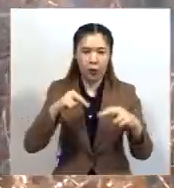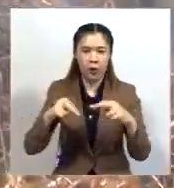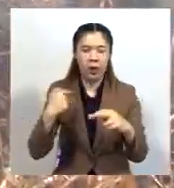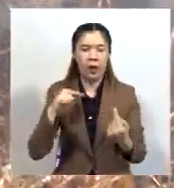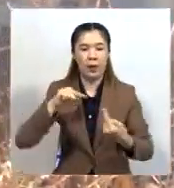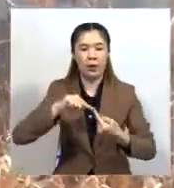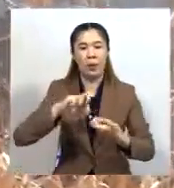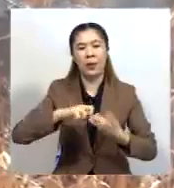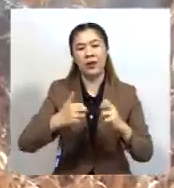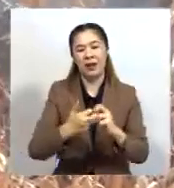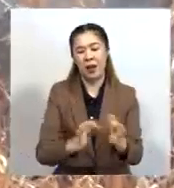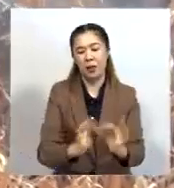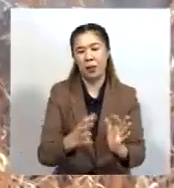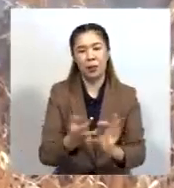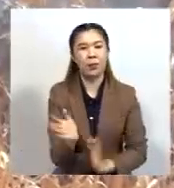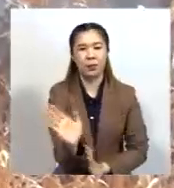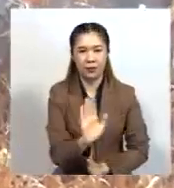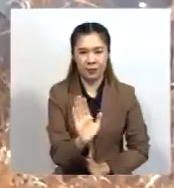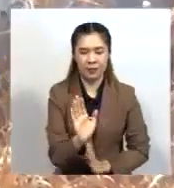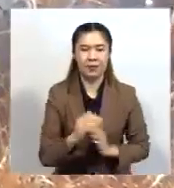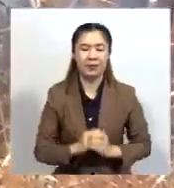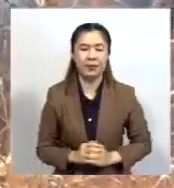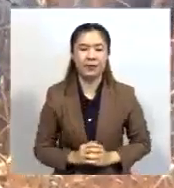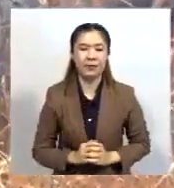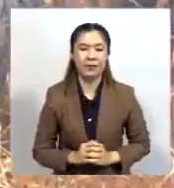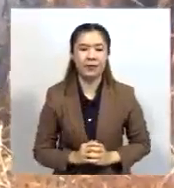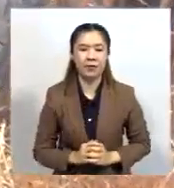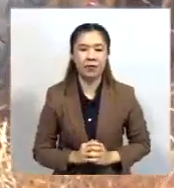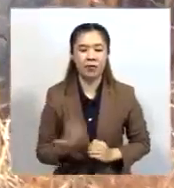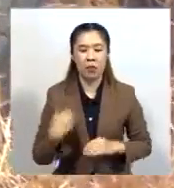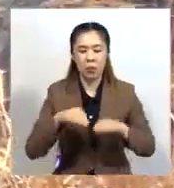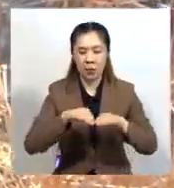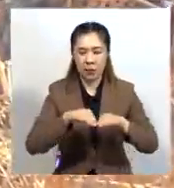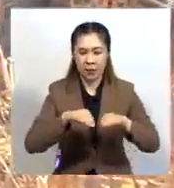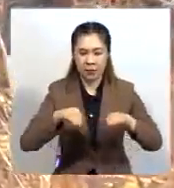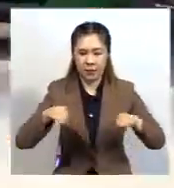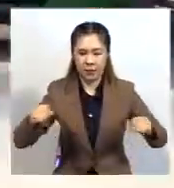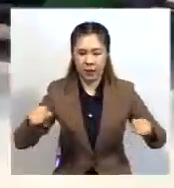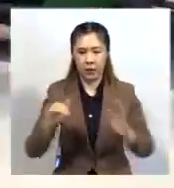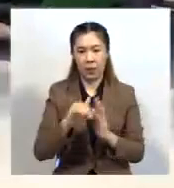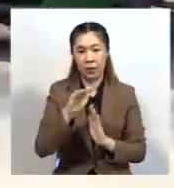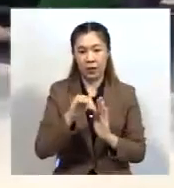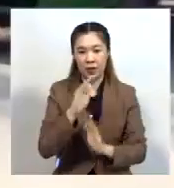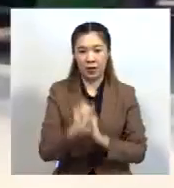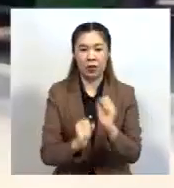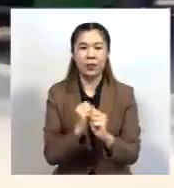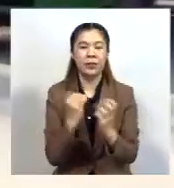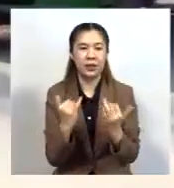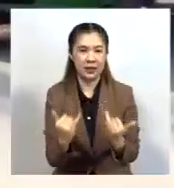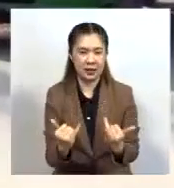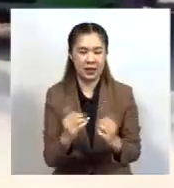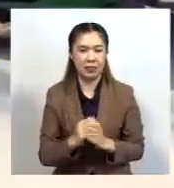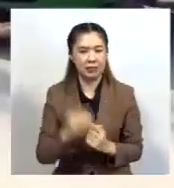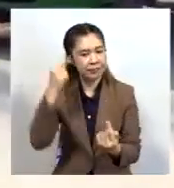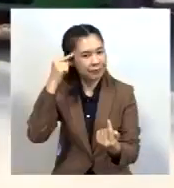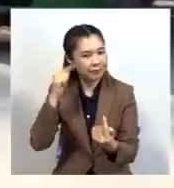ไม่ให้มีการลักลอบเผาป่าเกิดขึ้นอีกขณะที่การตั้งเกณฑ์ค่าฮอตสปอตในพื้นที่ภาคเหนือปีนี้ค่ะเขาตั้งใจนะคะว่าจะ